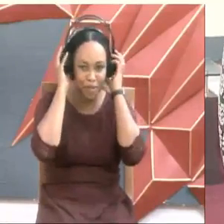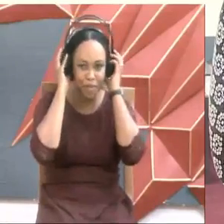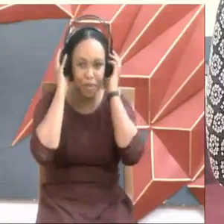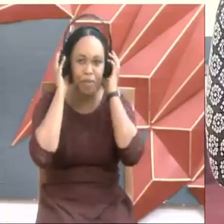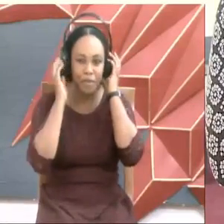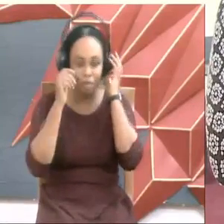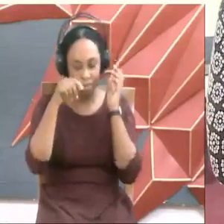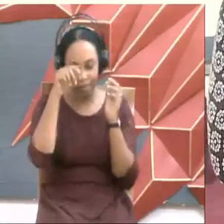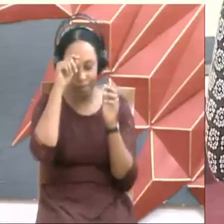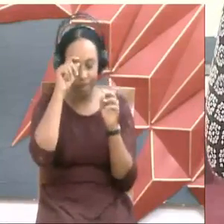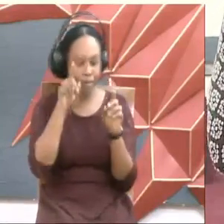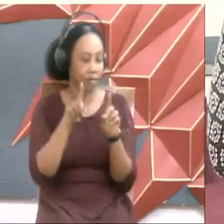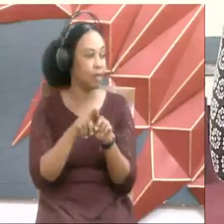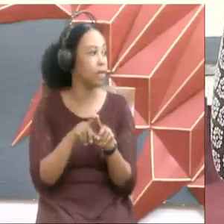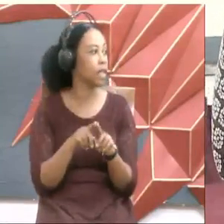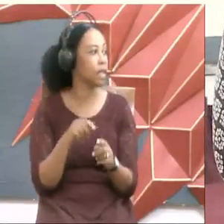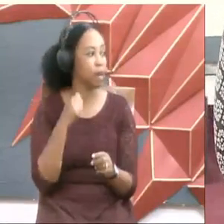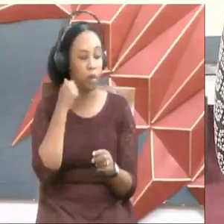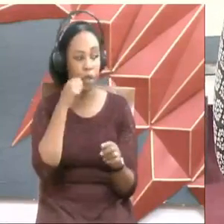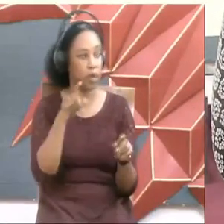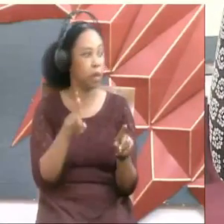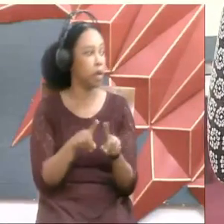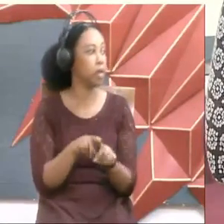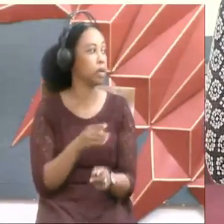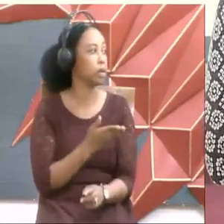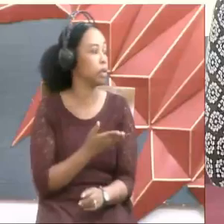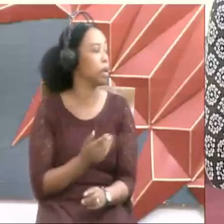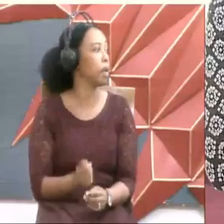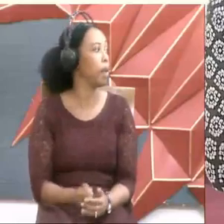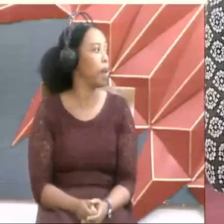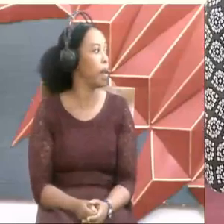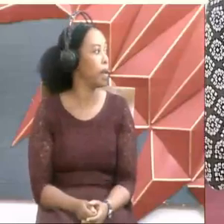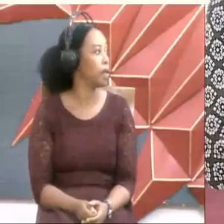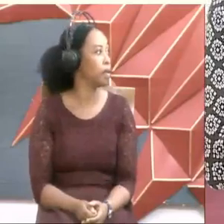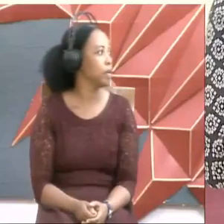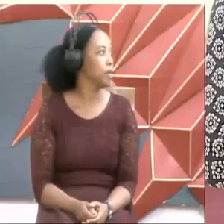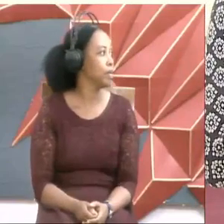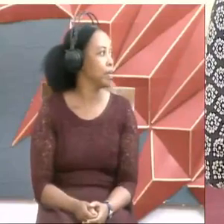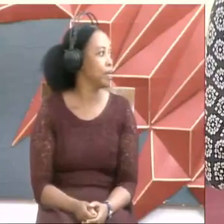Amen. Pour ses frères et pour notre sœur.